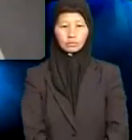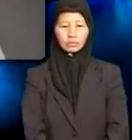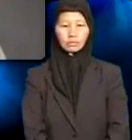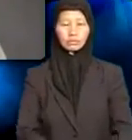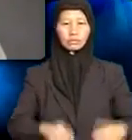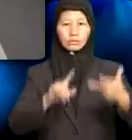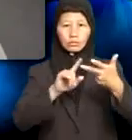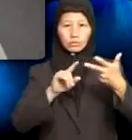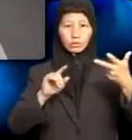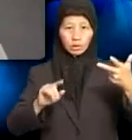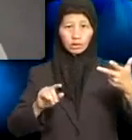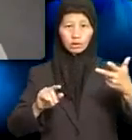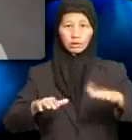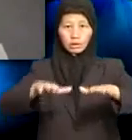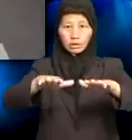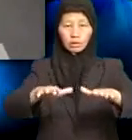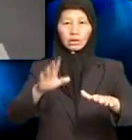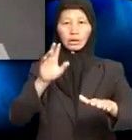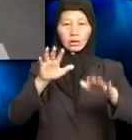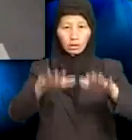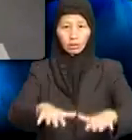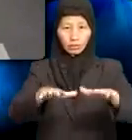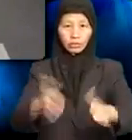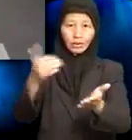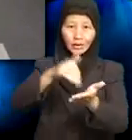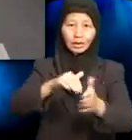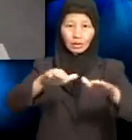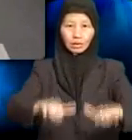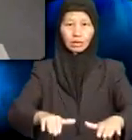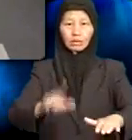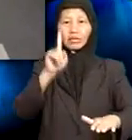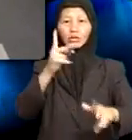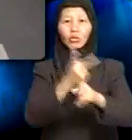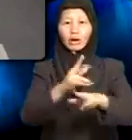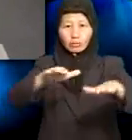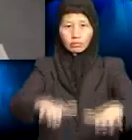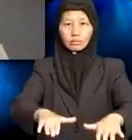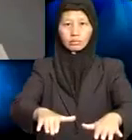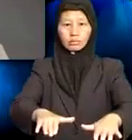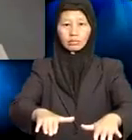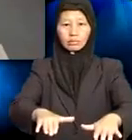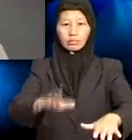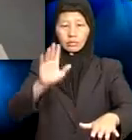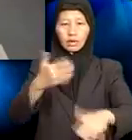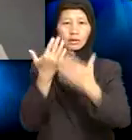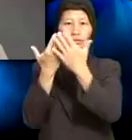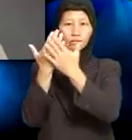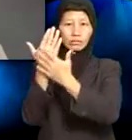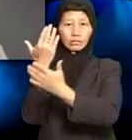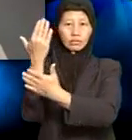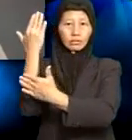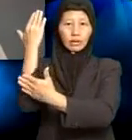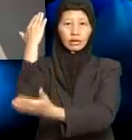Ketiga, menepuk debu kali kedua dengan sekali tepuk. Kemudian, menyapu dua tangan hingga ke